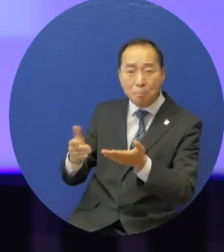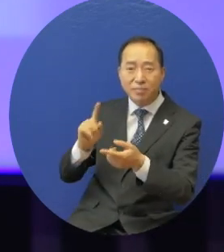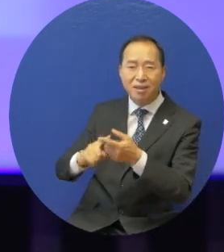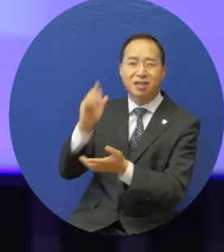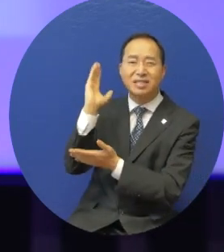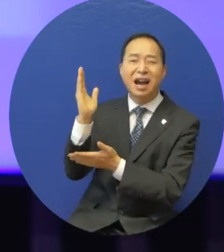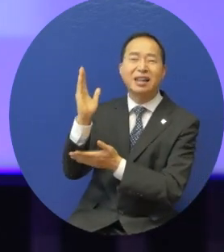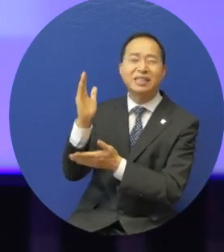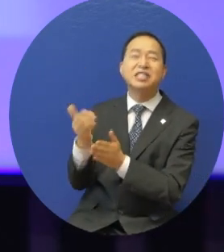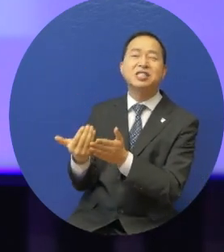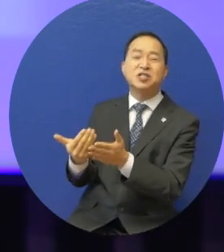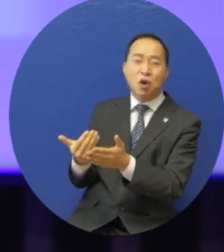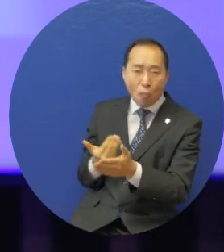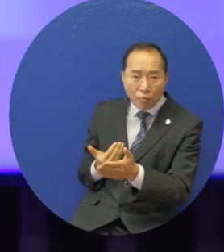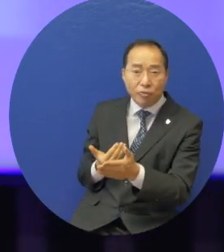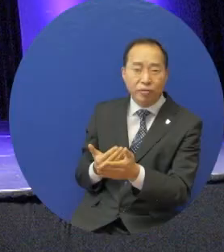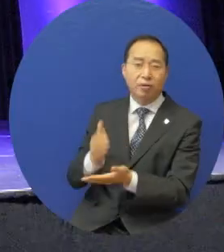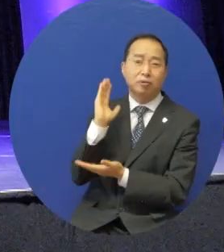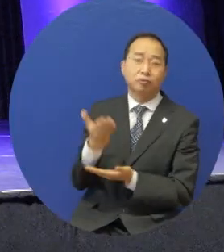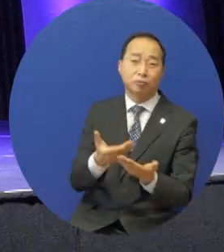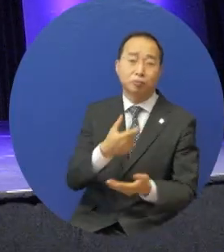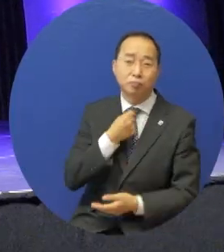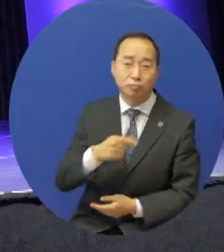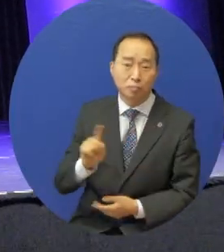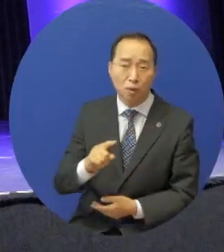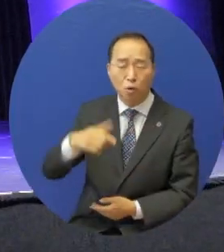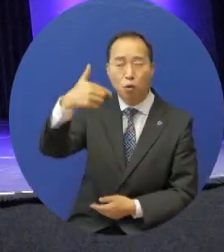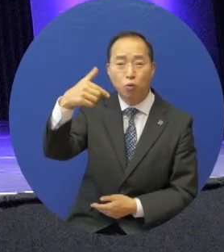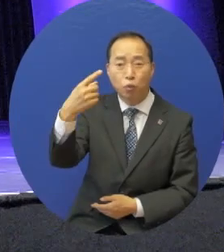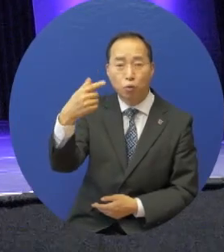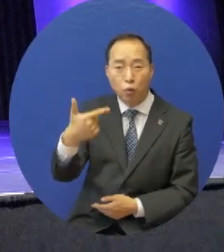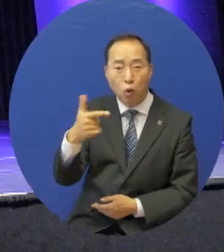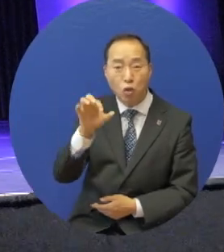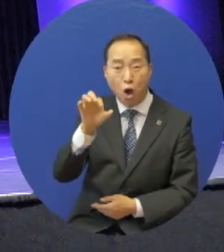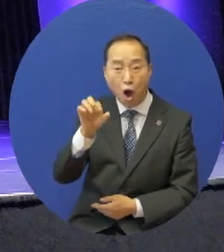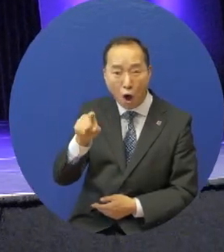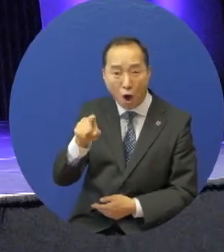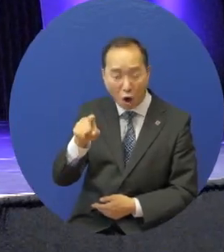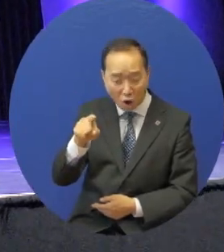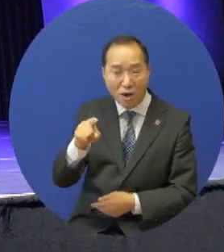이 얘기를 좀 하면서 좀 시작하도록 할게요. 뭐냐면 논어에 나오는 말인데요.